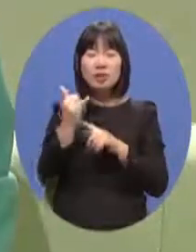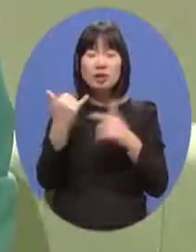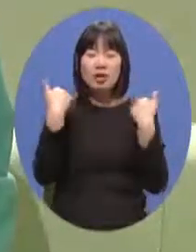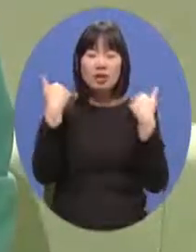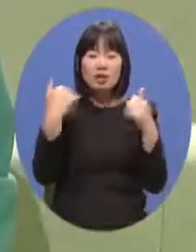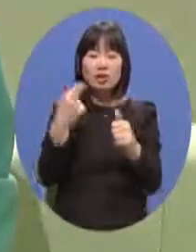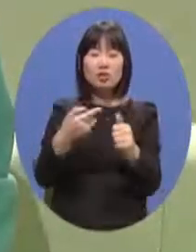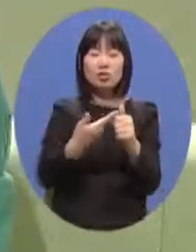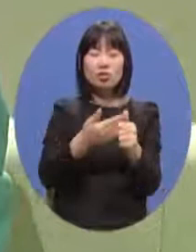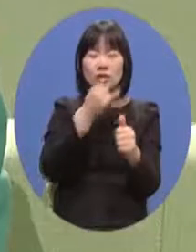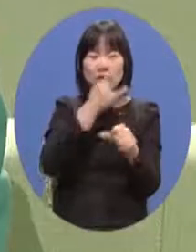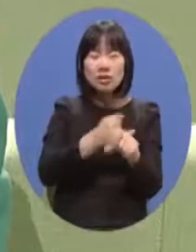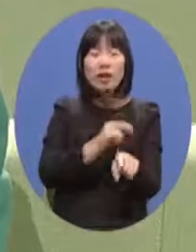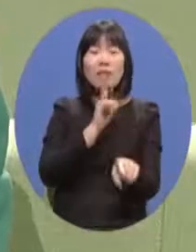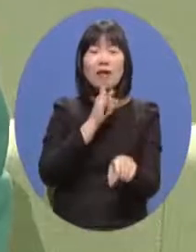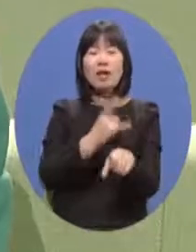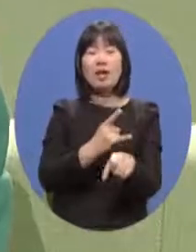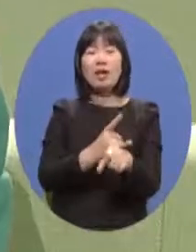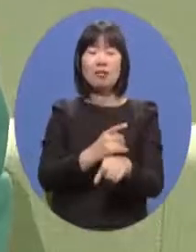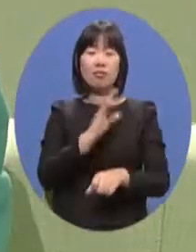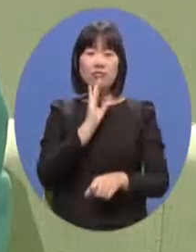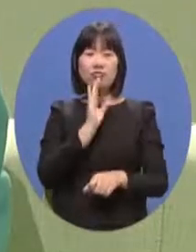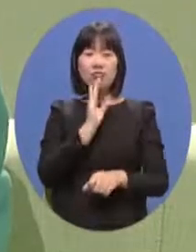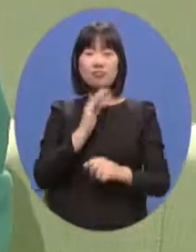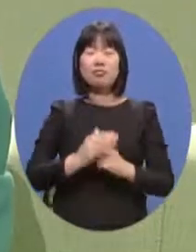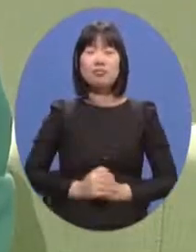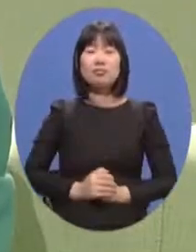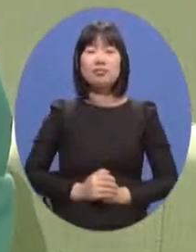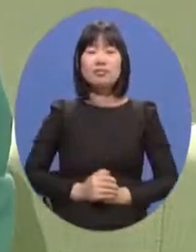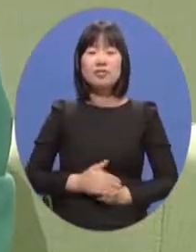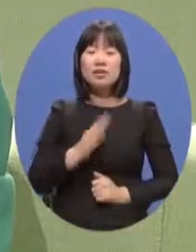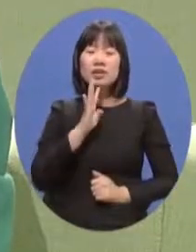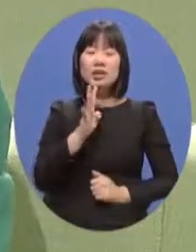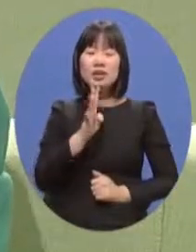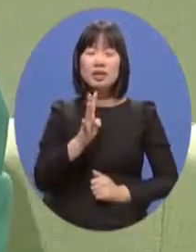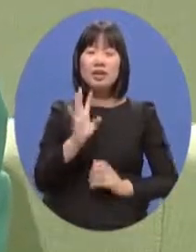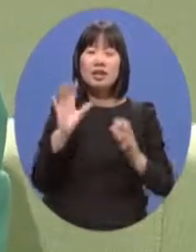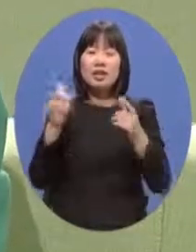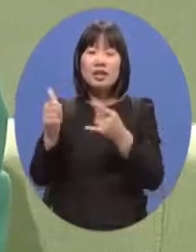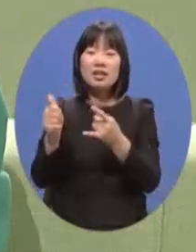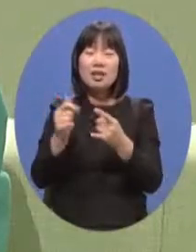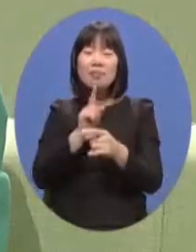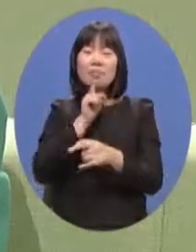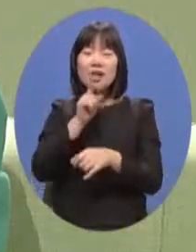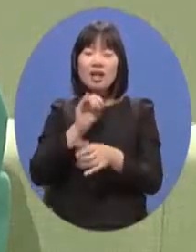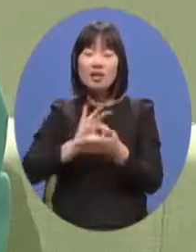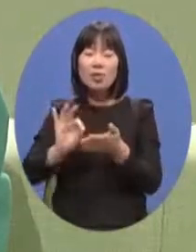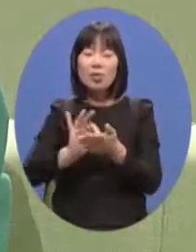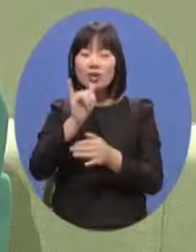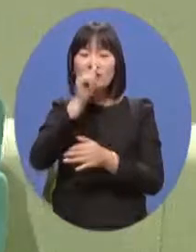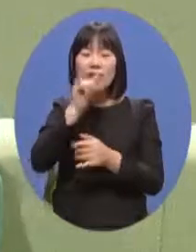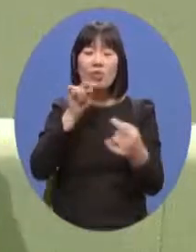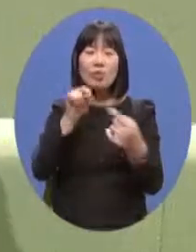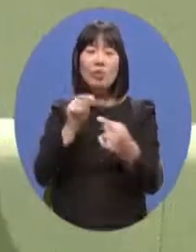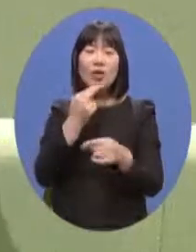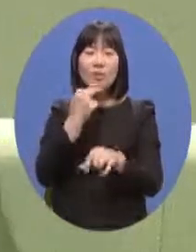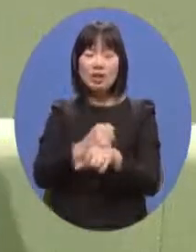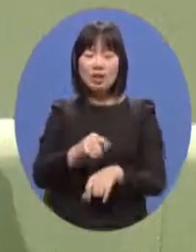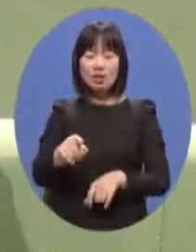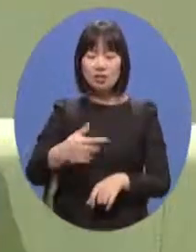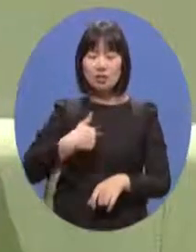어른들이 알려주는 게 말로 해야지라고 해요. 4살짜리는 말로만 해갖고는 안 통해요. 네. 이거 내